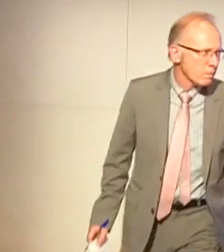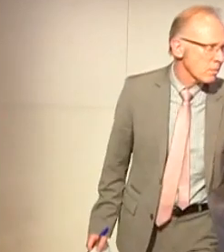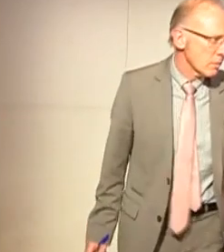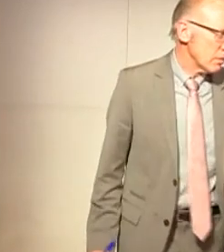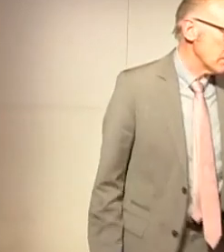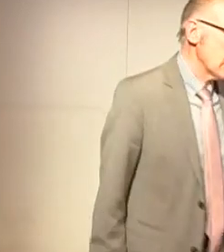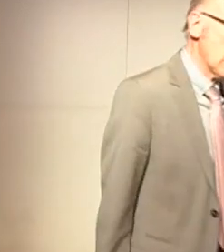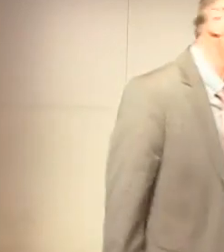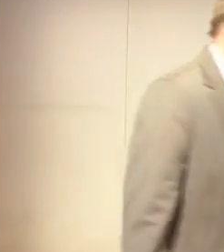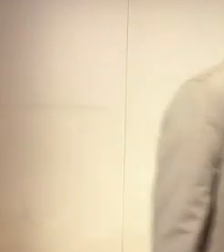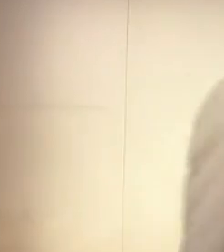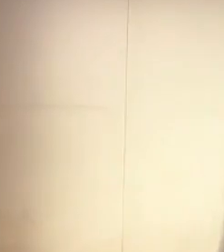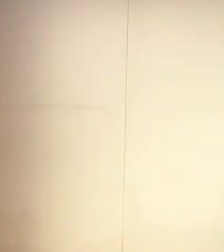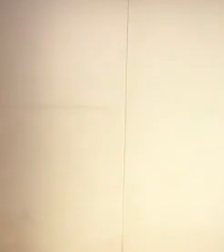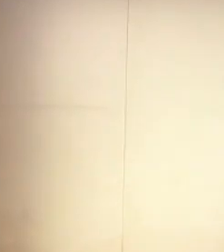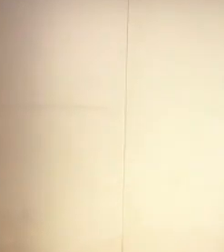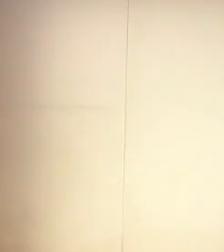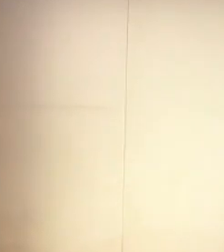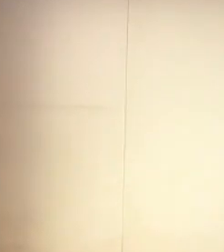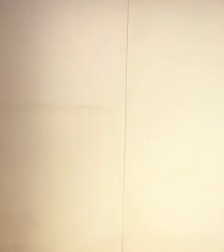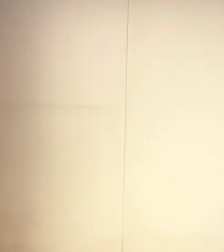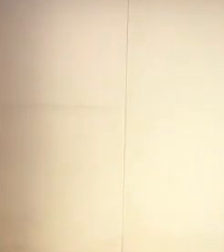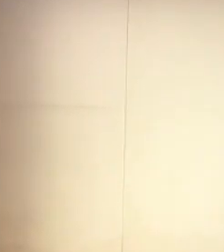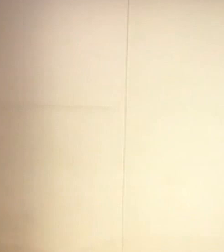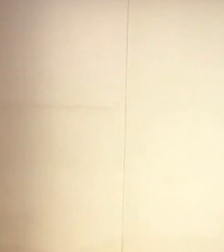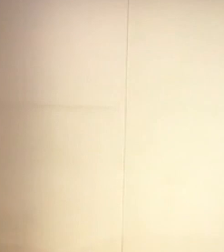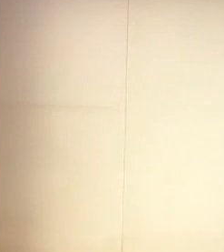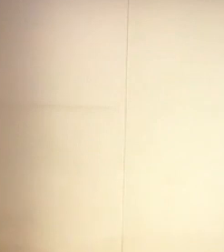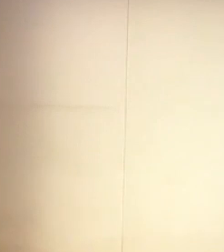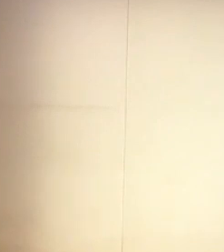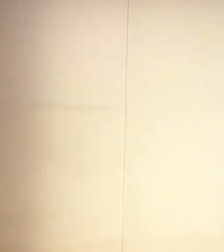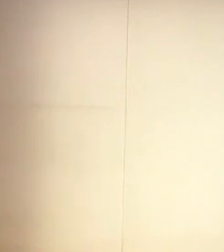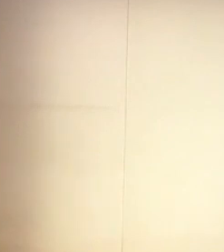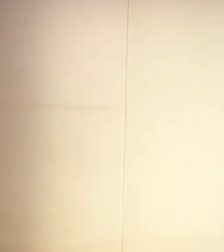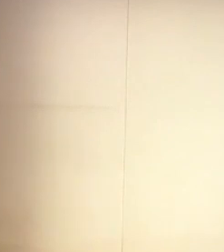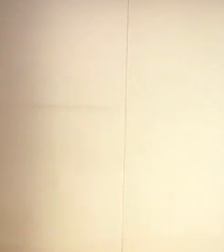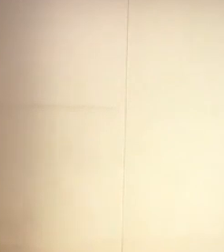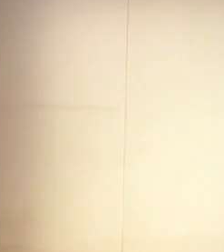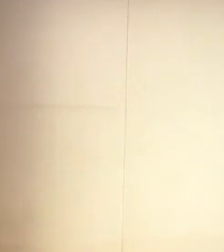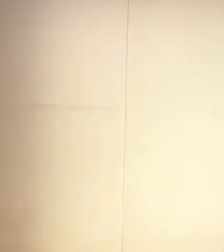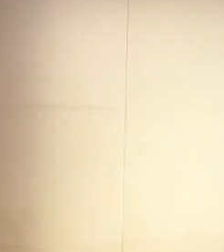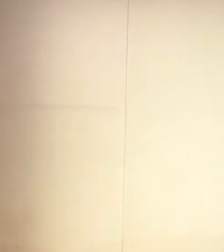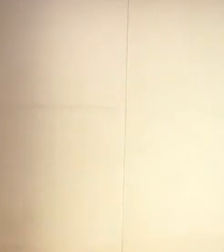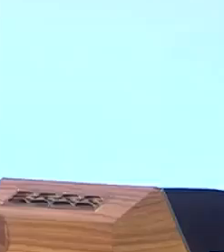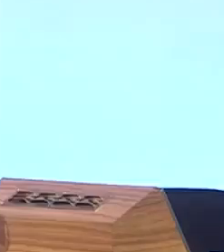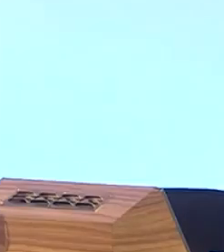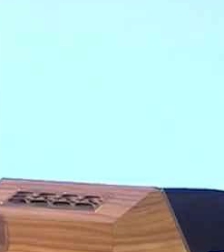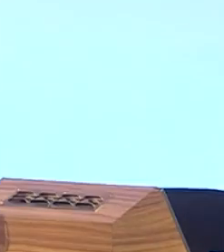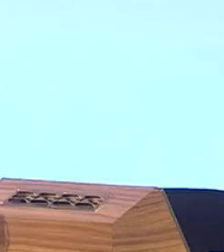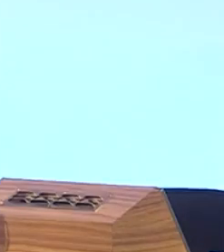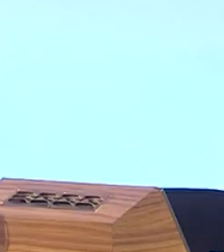conseil municipal est maintenant clos nous avons besoin de deux assesseurs que nous avons non nous en avons qu'un et